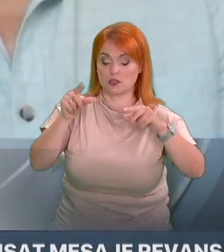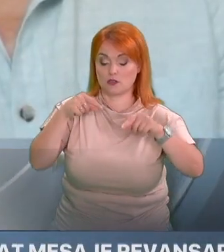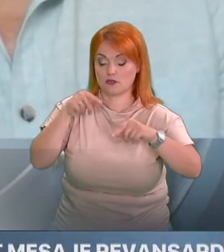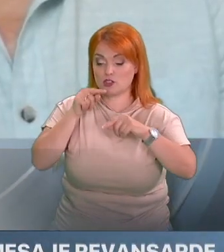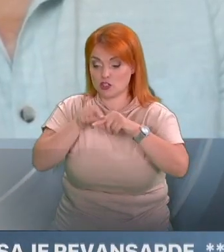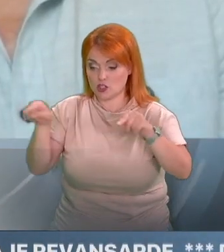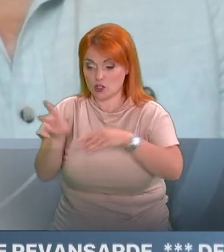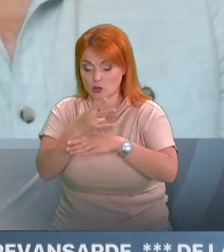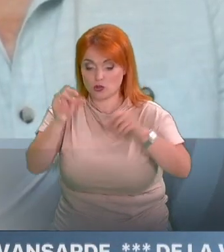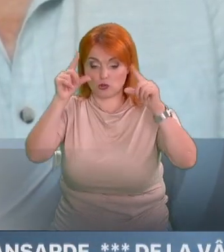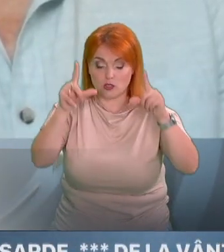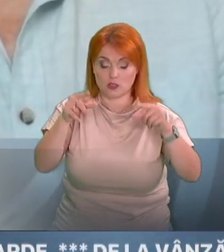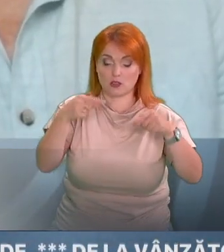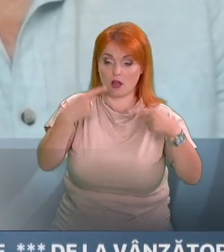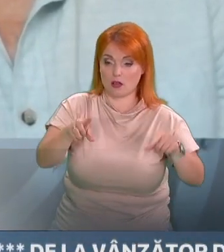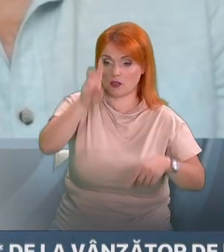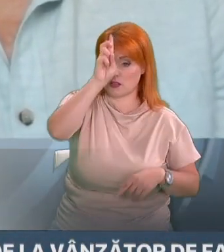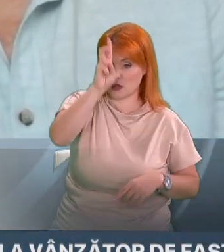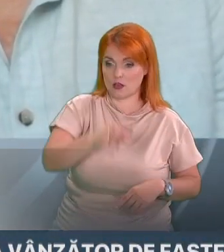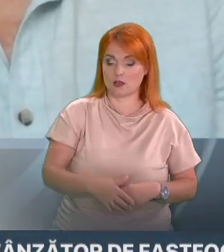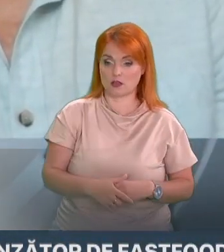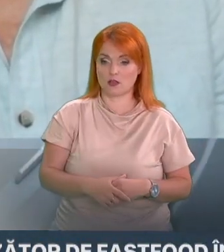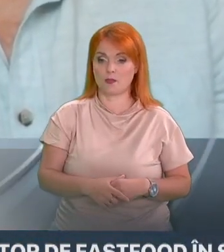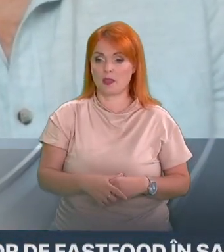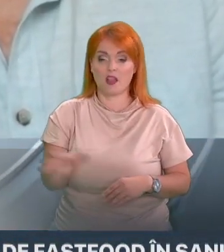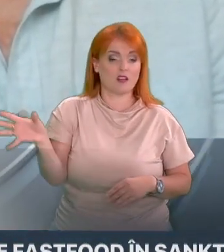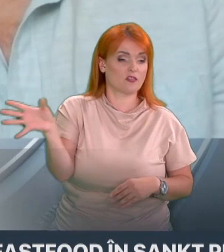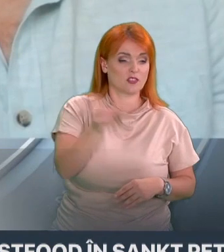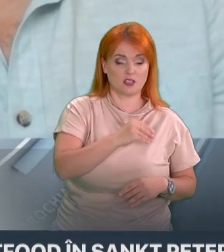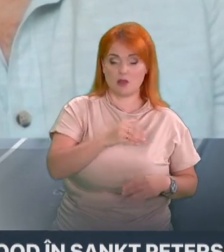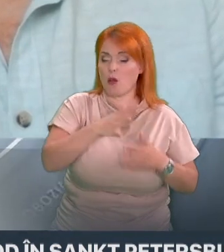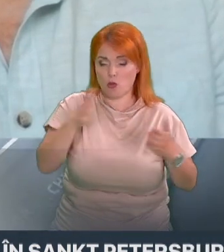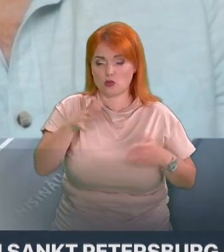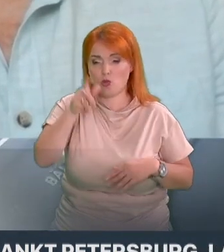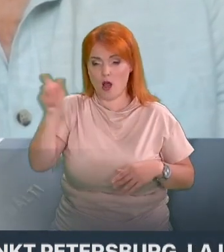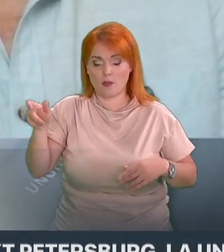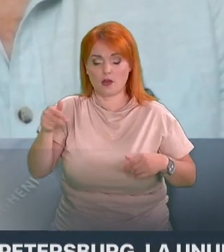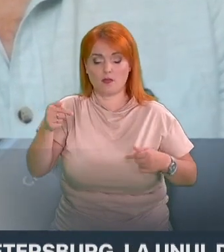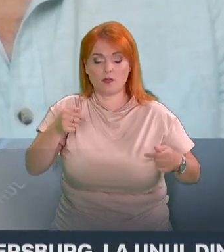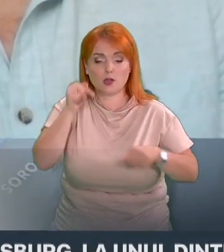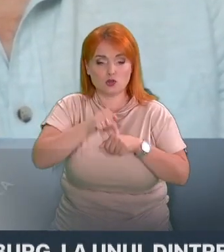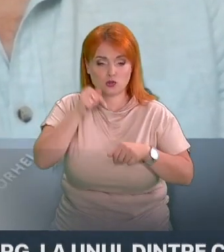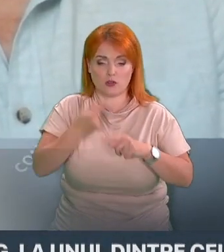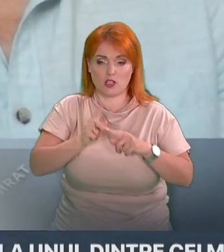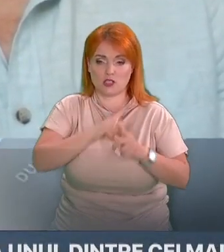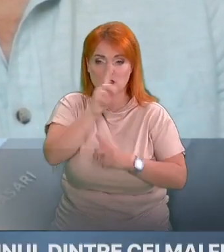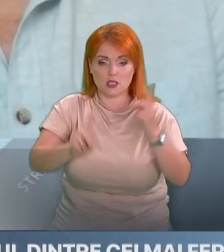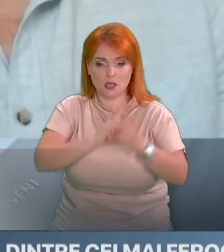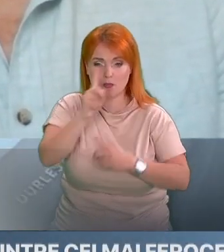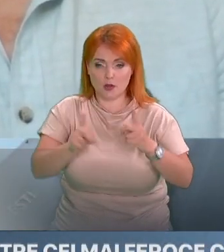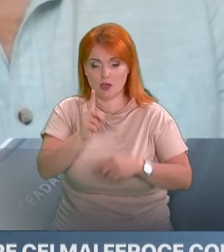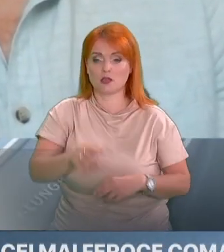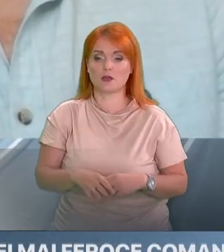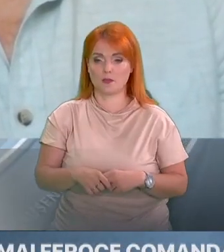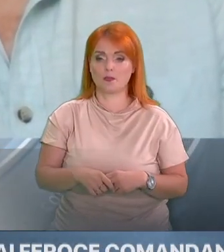trei articole ale protocolului adițional secret, dar pentru toată umanitatea, pentru că, de fapt, 23 august 1939 a fost declanșatorul